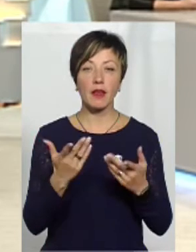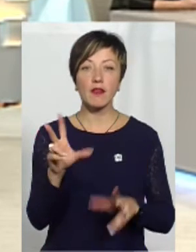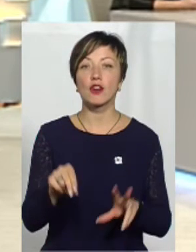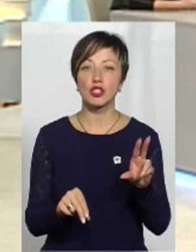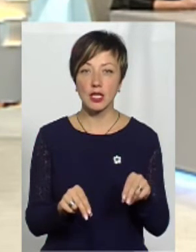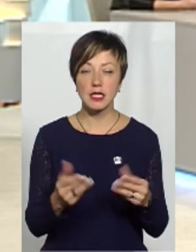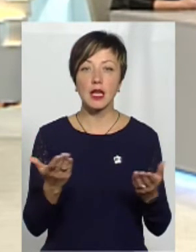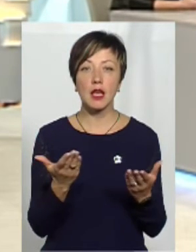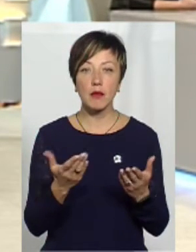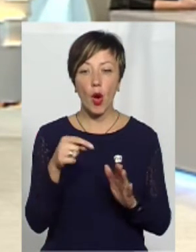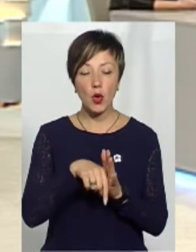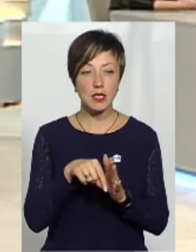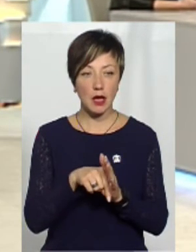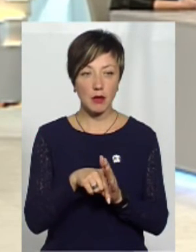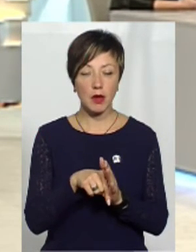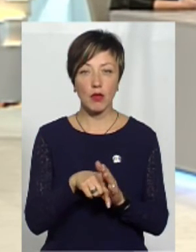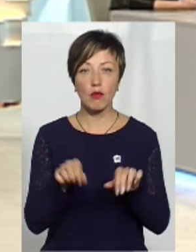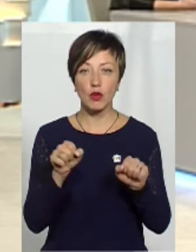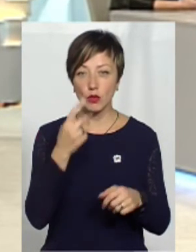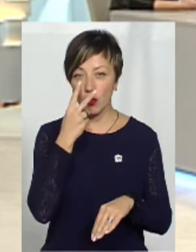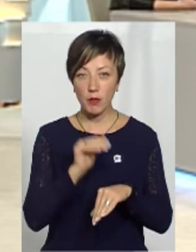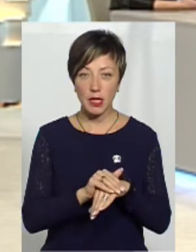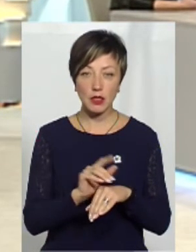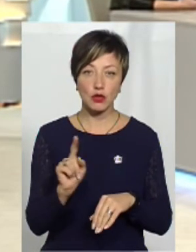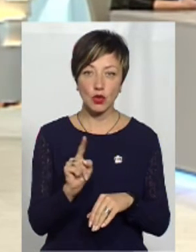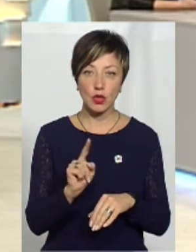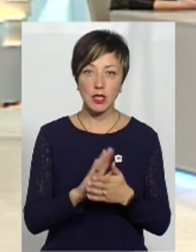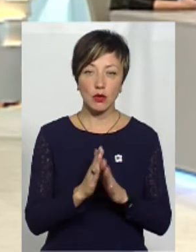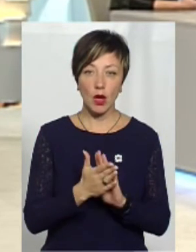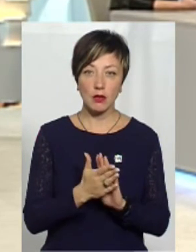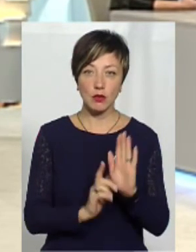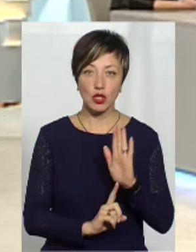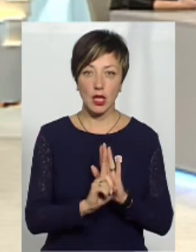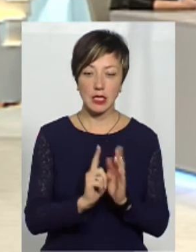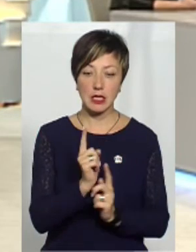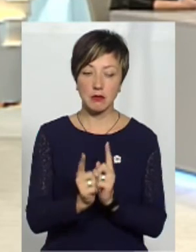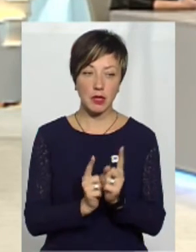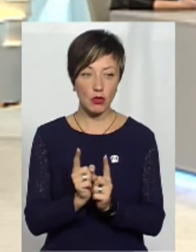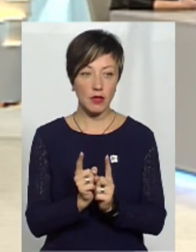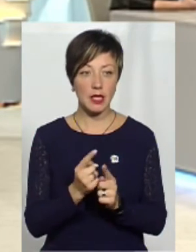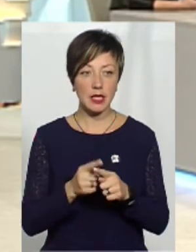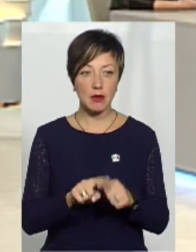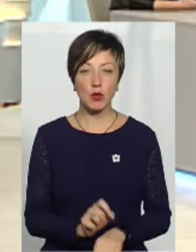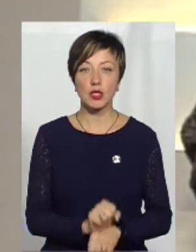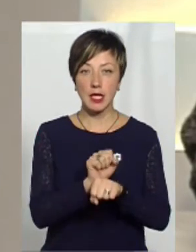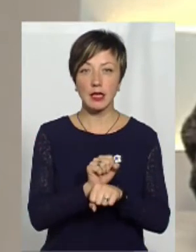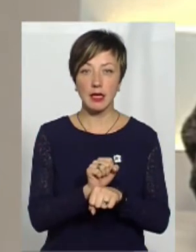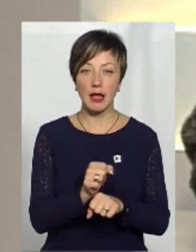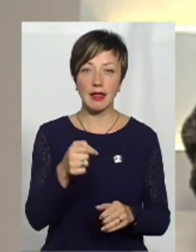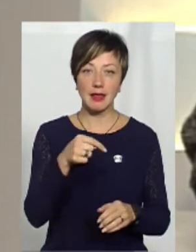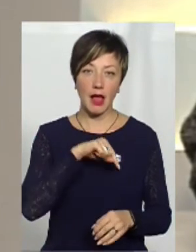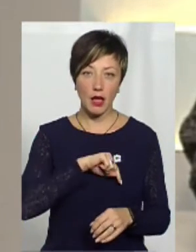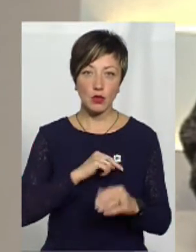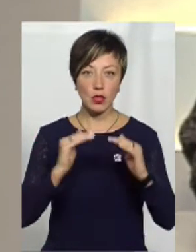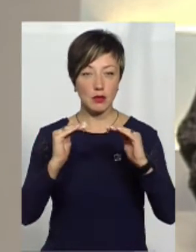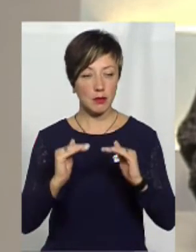ви вважаєте, за якими ознаками ви можете помітити, що ситуація почала змінюватись і оці протестні настрої